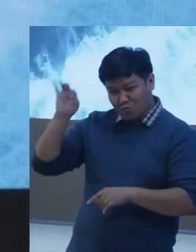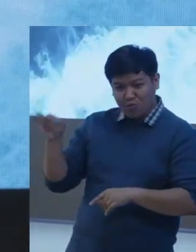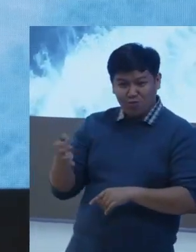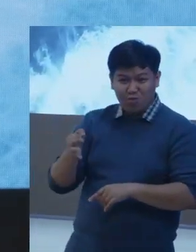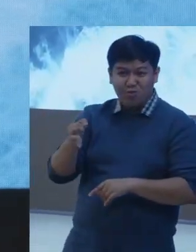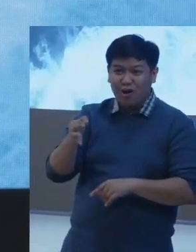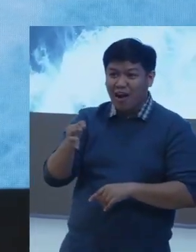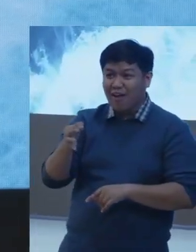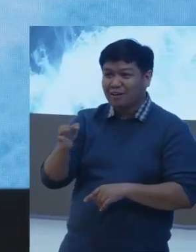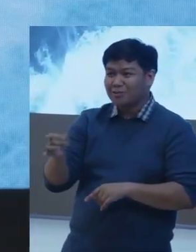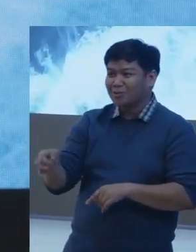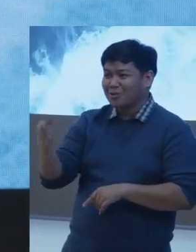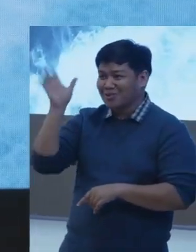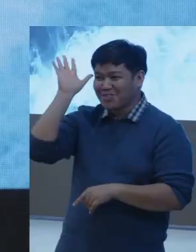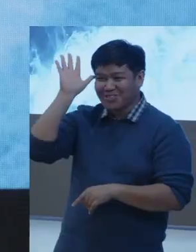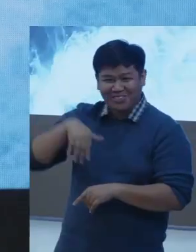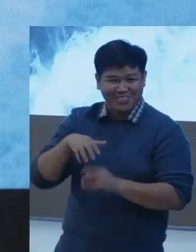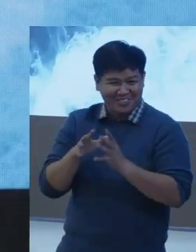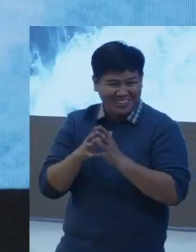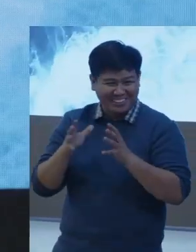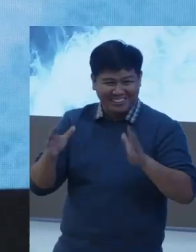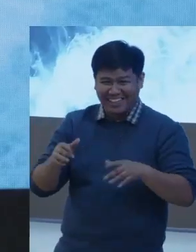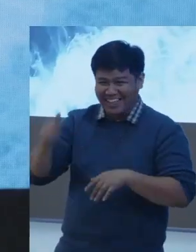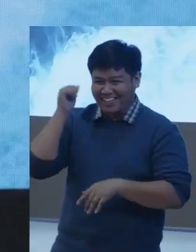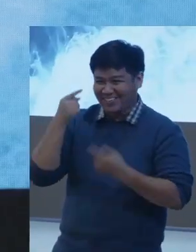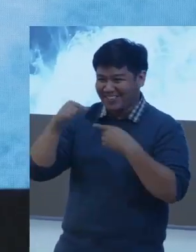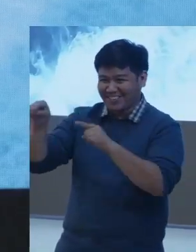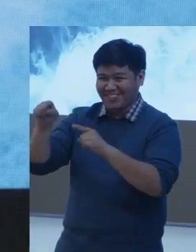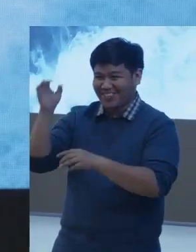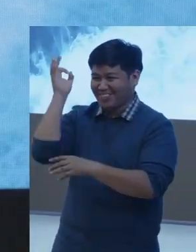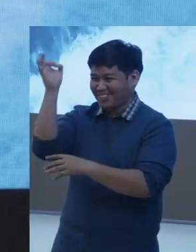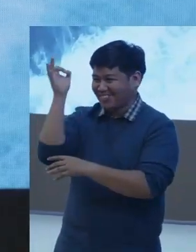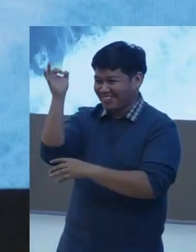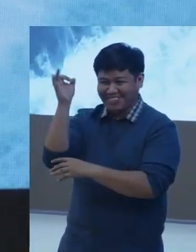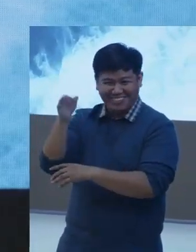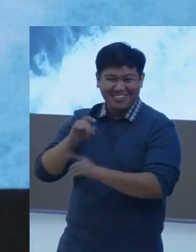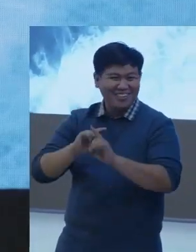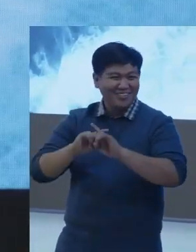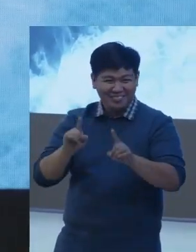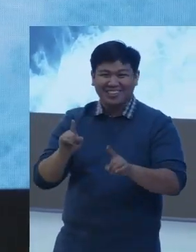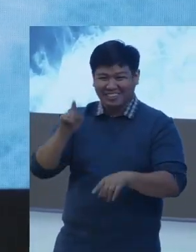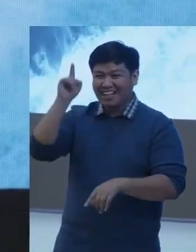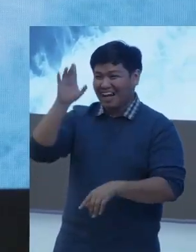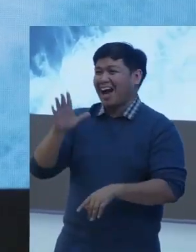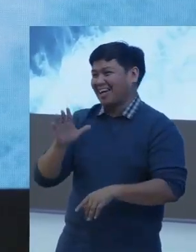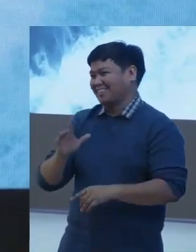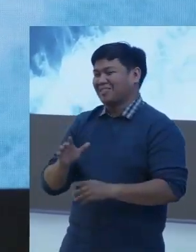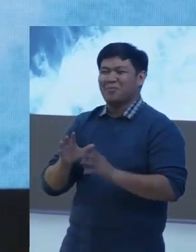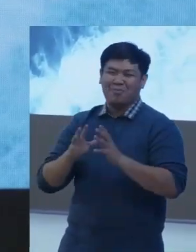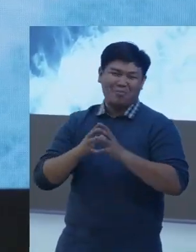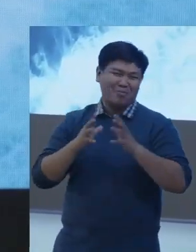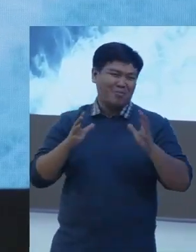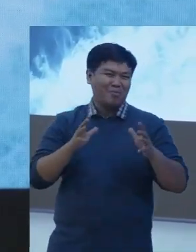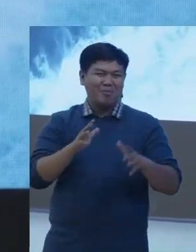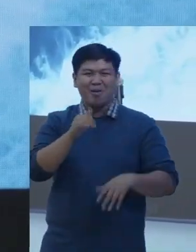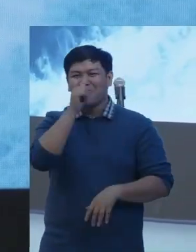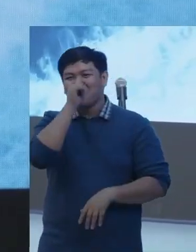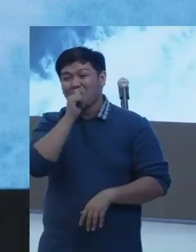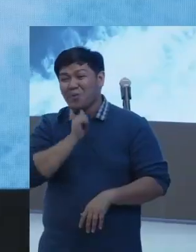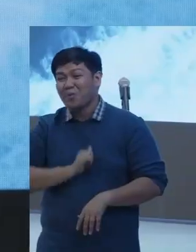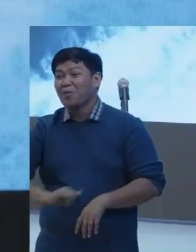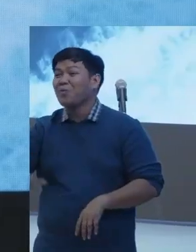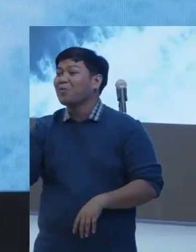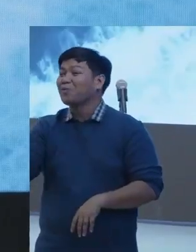suwail na lingkod. No? Kasama na po tayo doon. Kaya napakalaking source of comfort